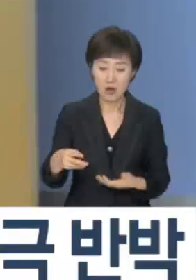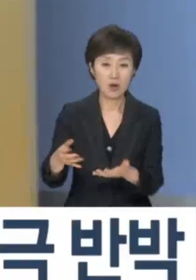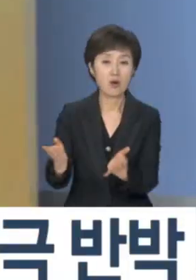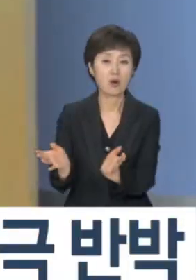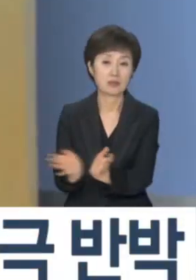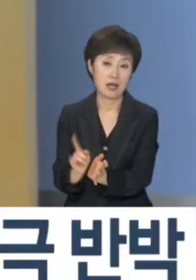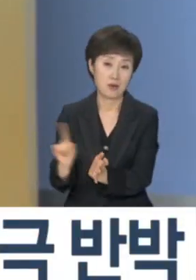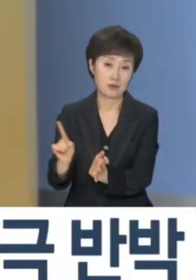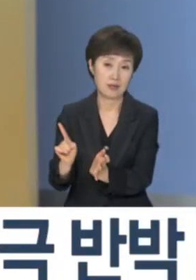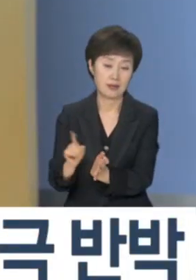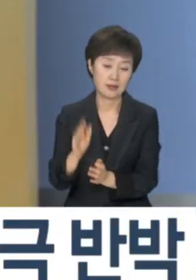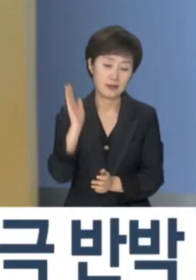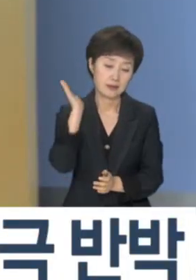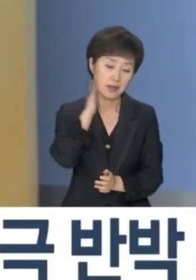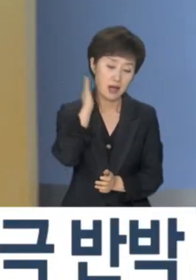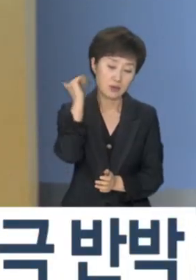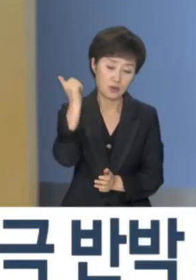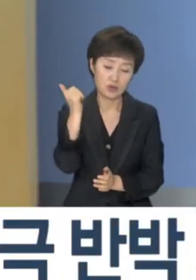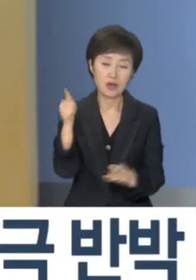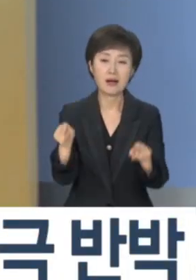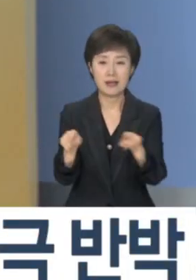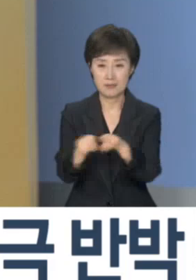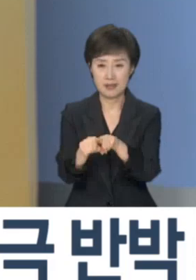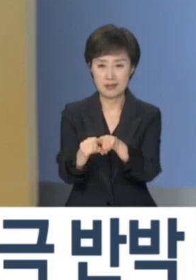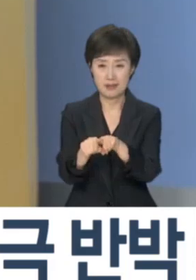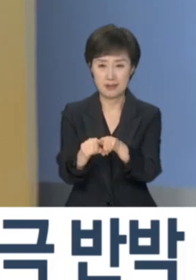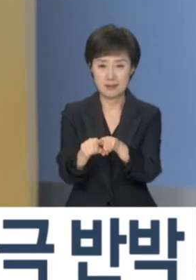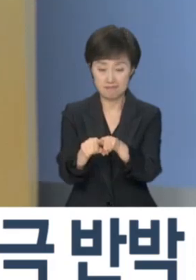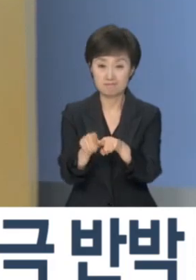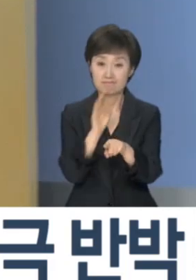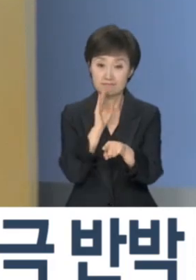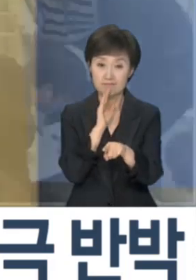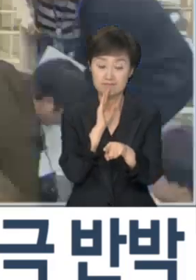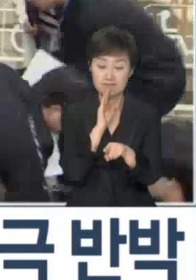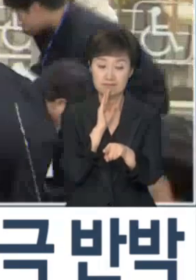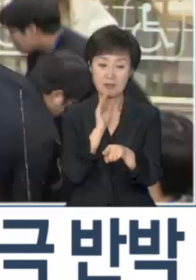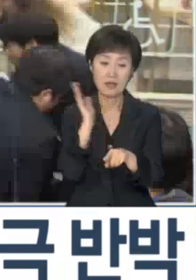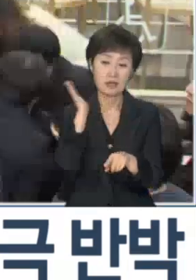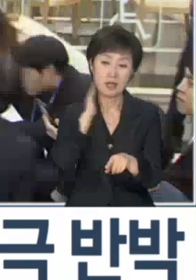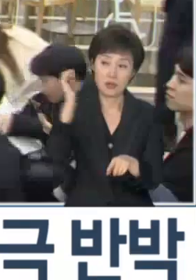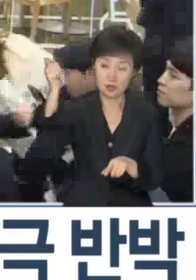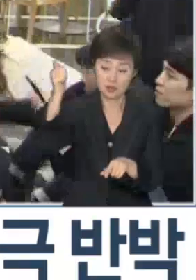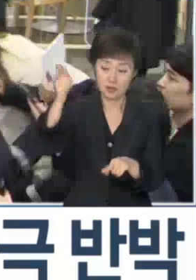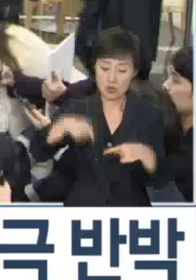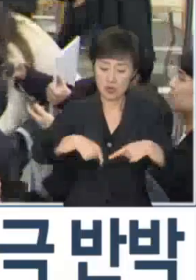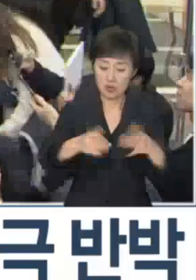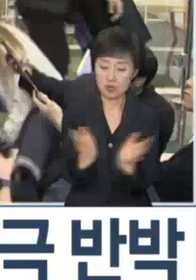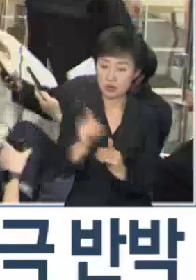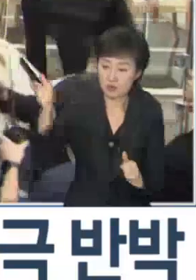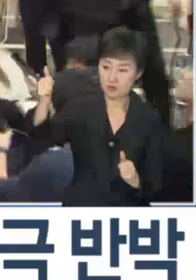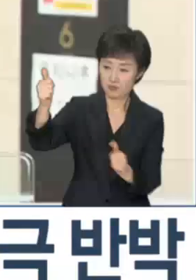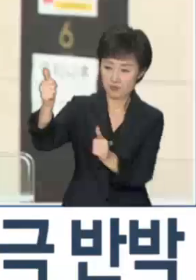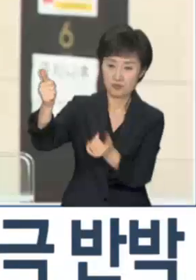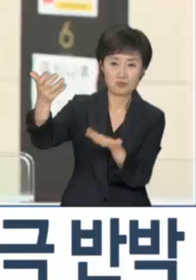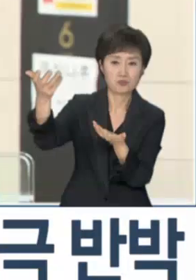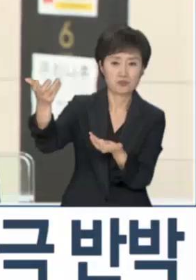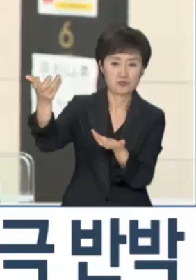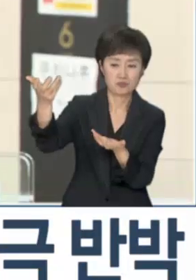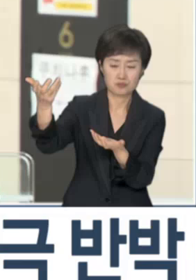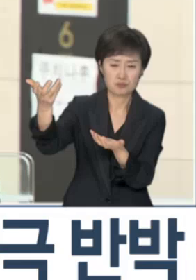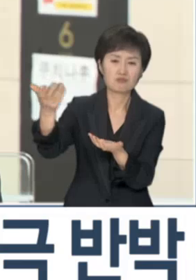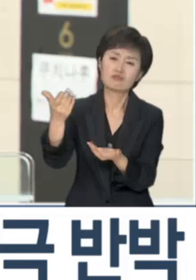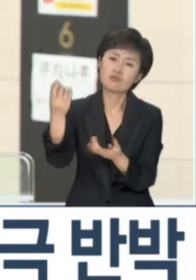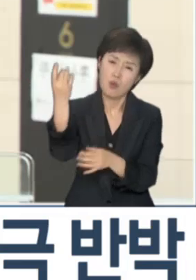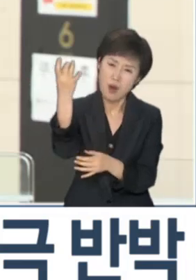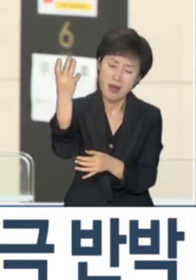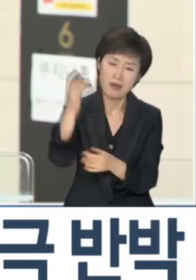것은 대통령을 서포트하는 정당이기 때문에 태생적으로 뭐 수직적 수평적 그렇게 논하기는 좀 저는 어폐가 있다